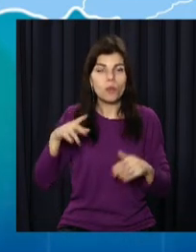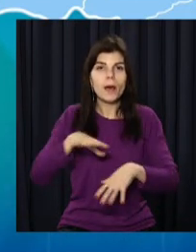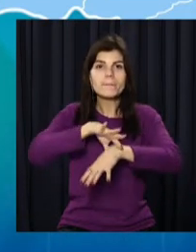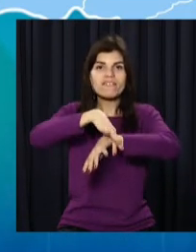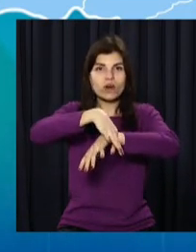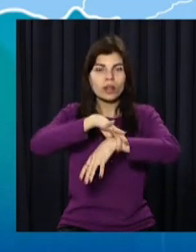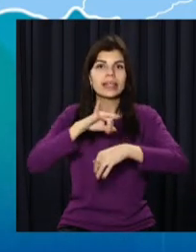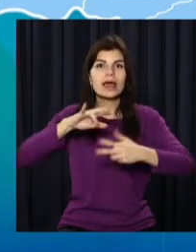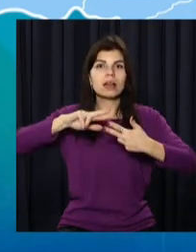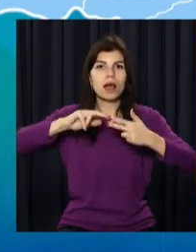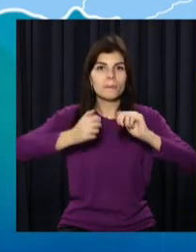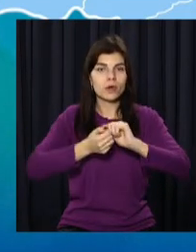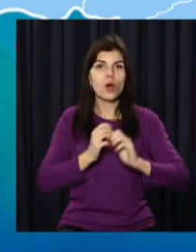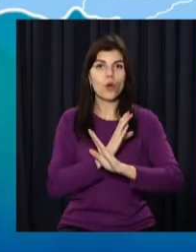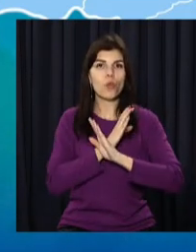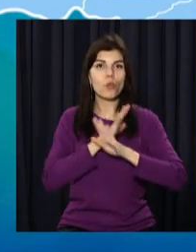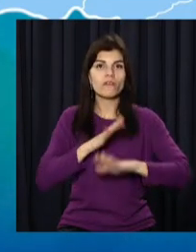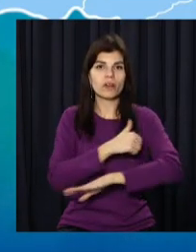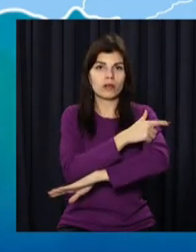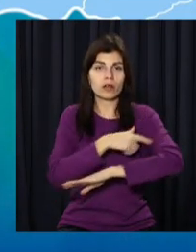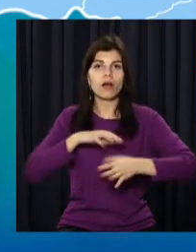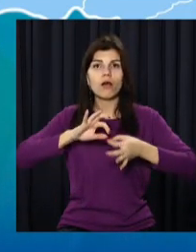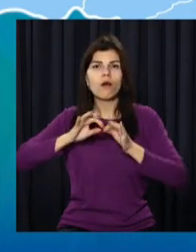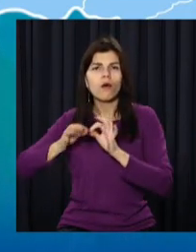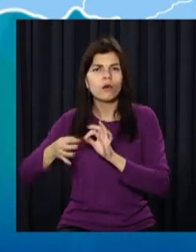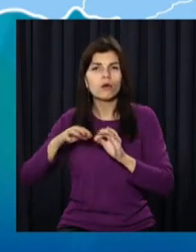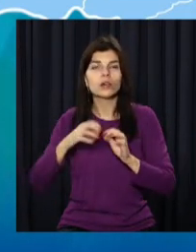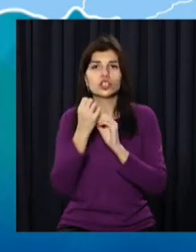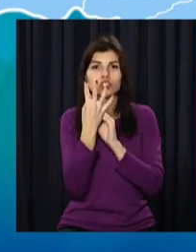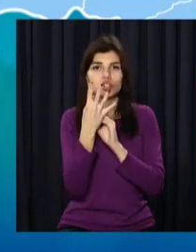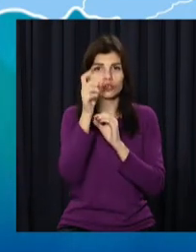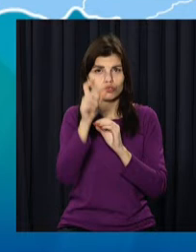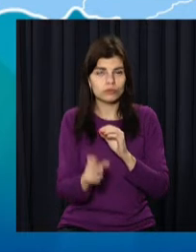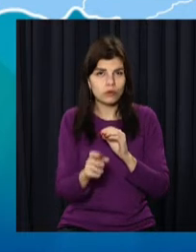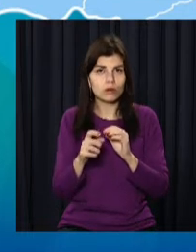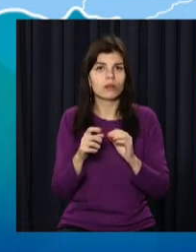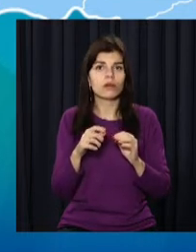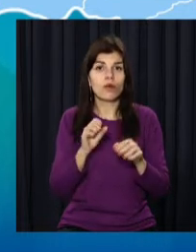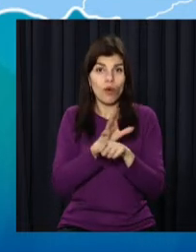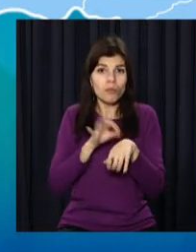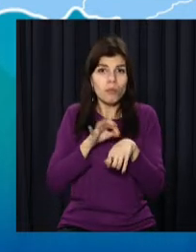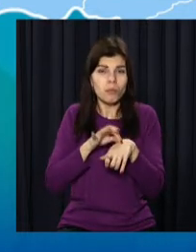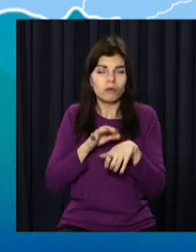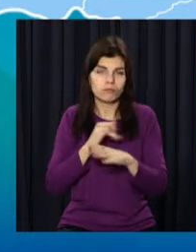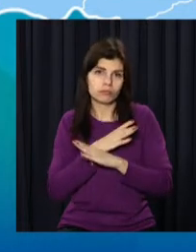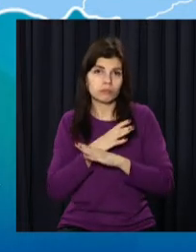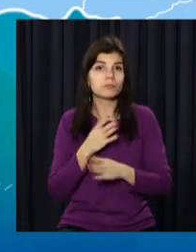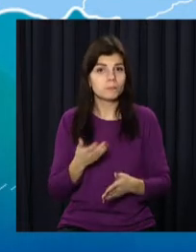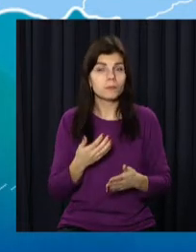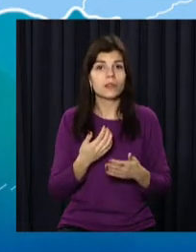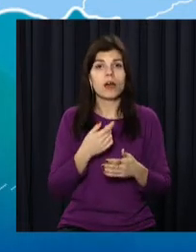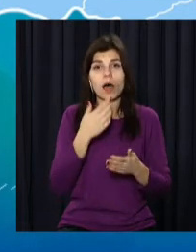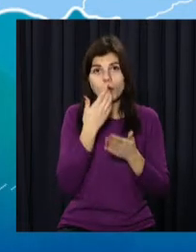Павлоград та Кам'янське. Померло у лікарнях від ускладнень коронавірусу 14 пацієнтів. Проте значна частина недужих,